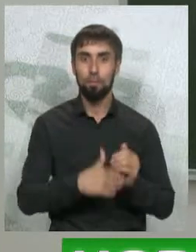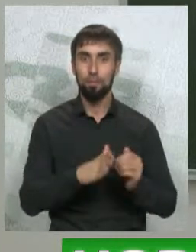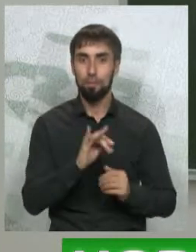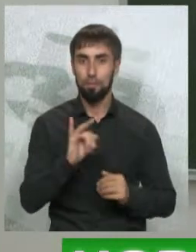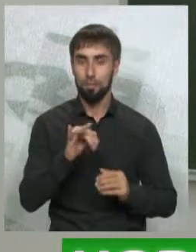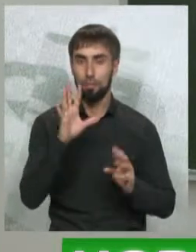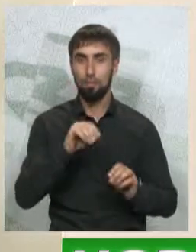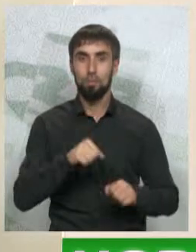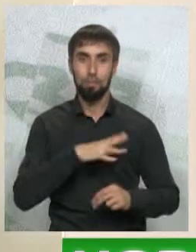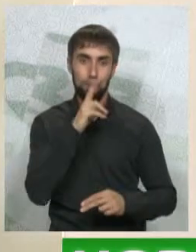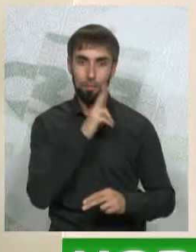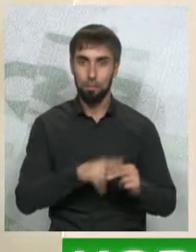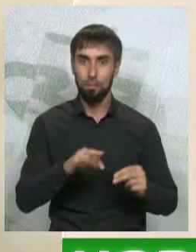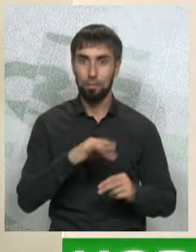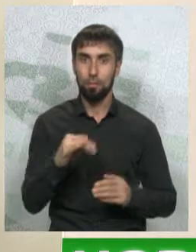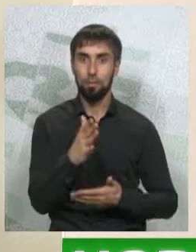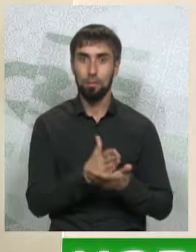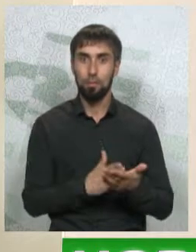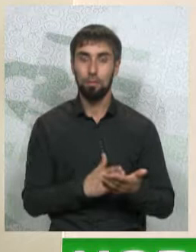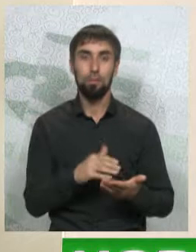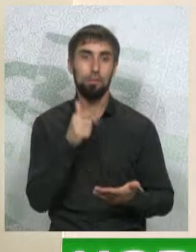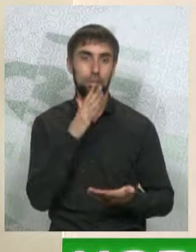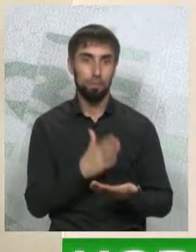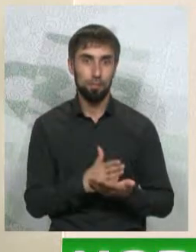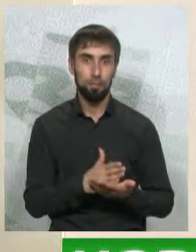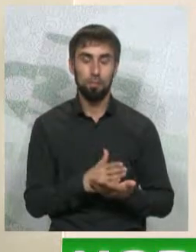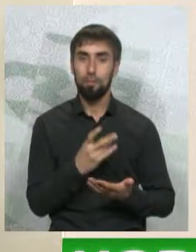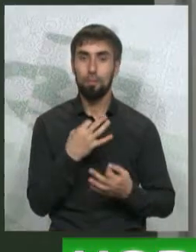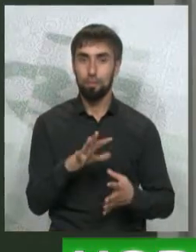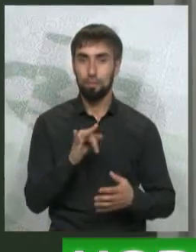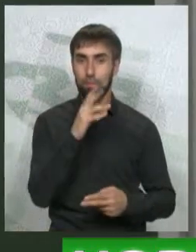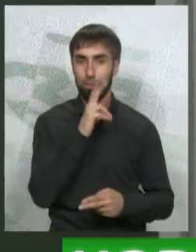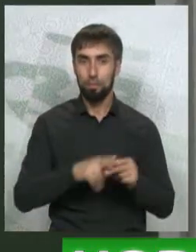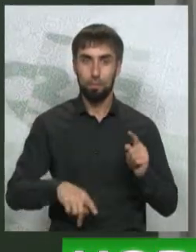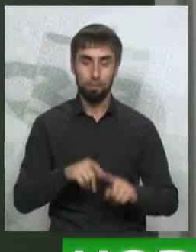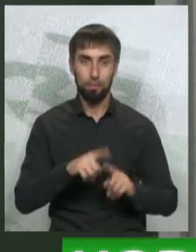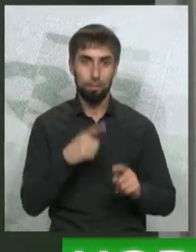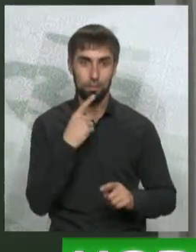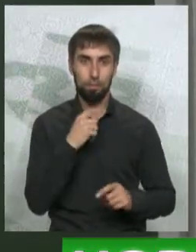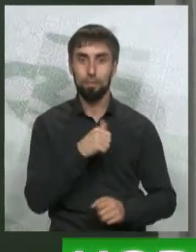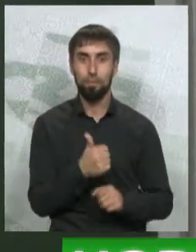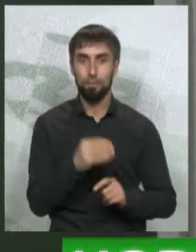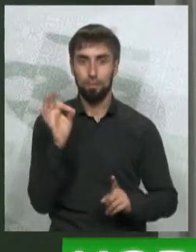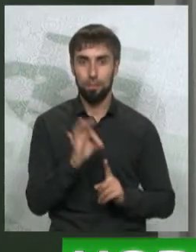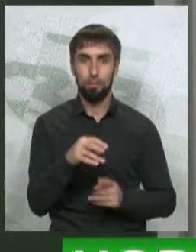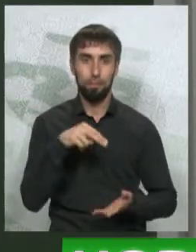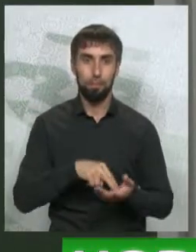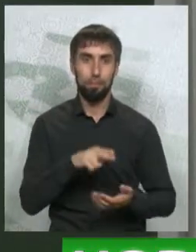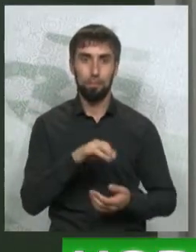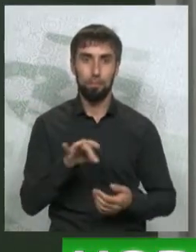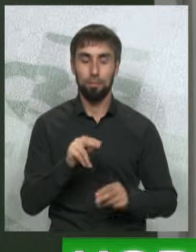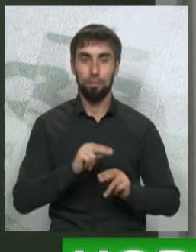и вовсе может исчезнуть почти половина существующих. Не допустить исчезновения родного языка – главная цель, стоящая